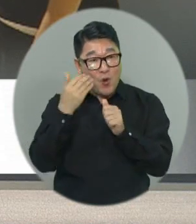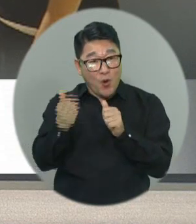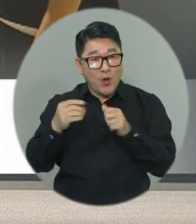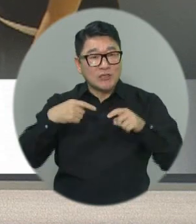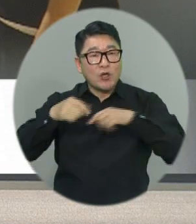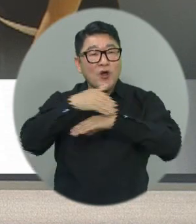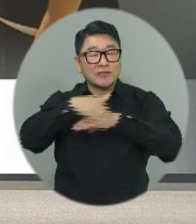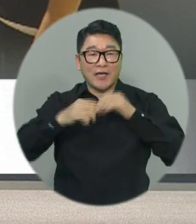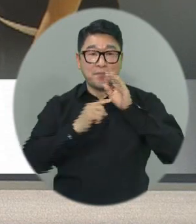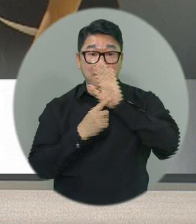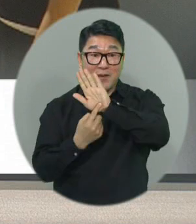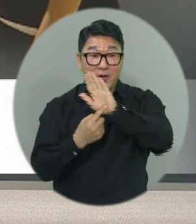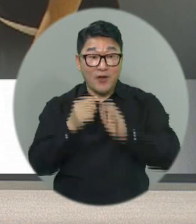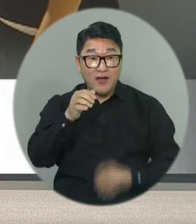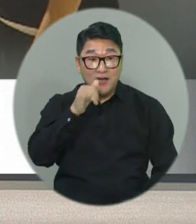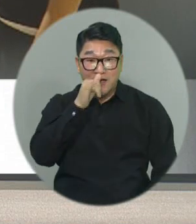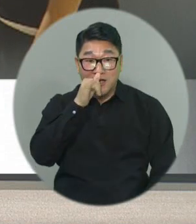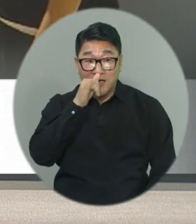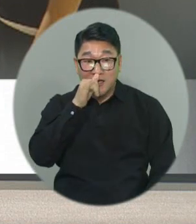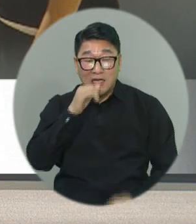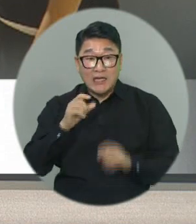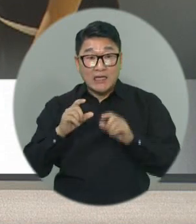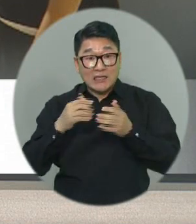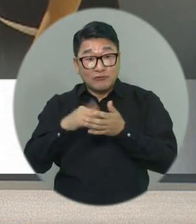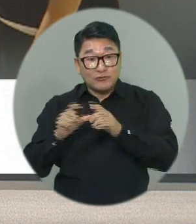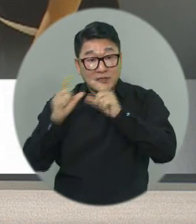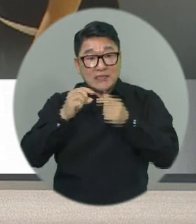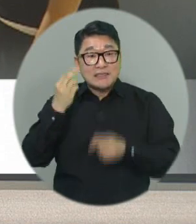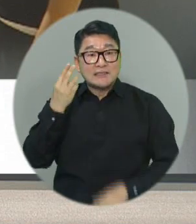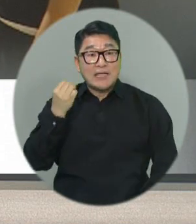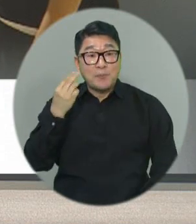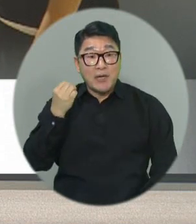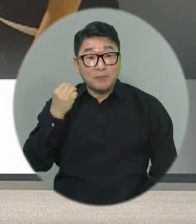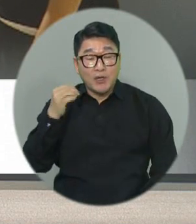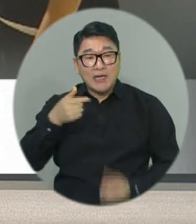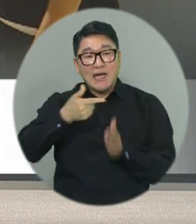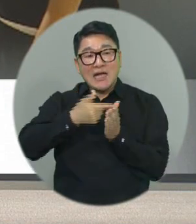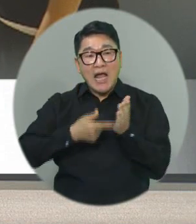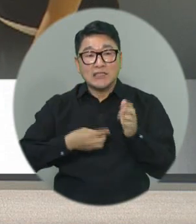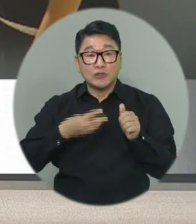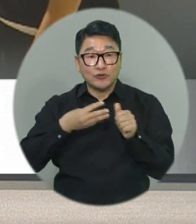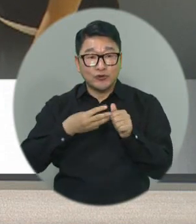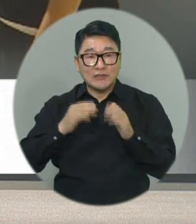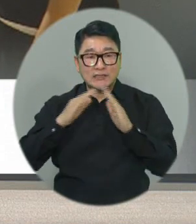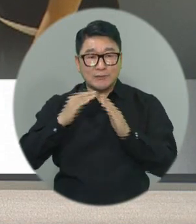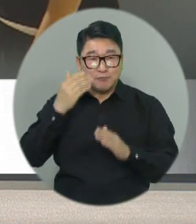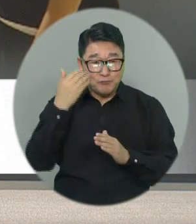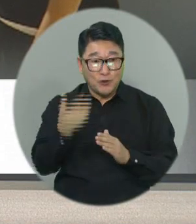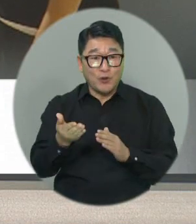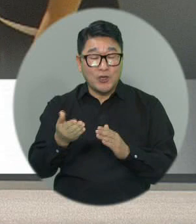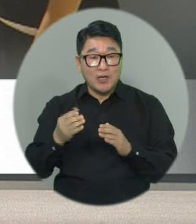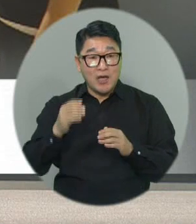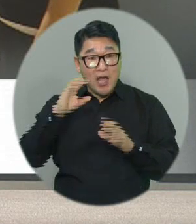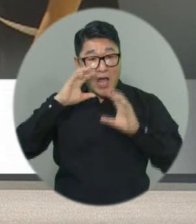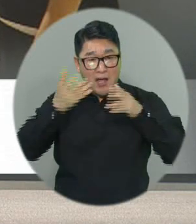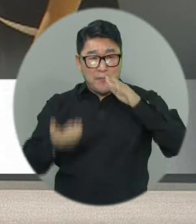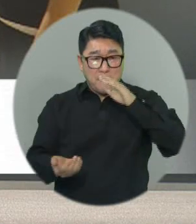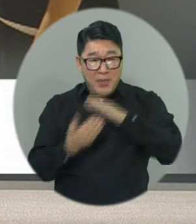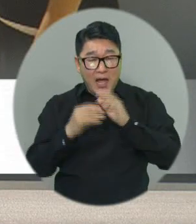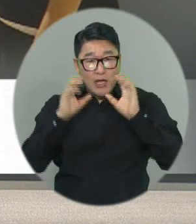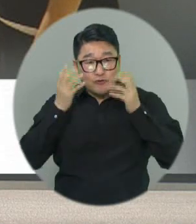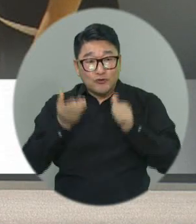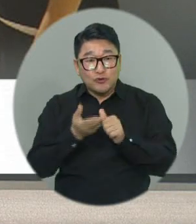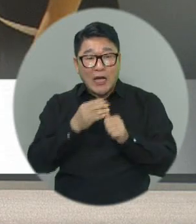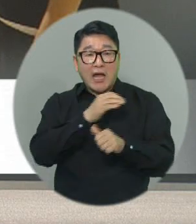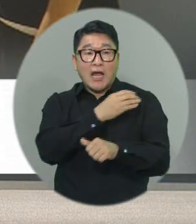많은 정책을 내놓고 있습니다. 인구 3만의 지방도시 강진구는 빈집 리모델링과 국내 최고 수준의 육아수당